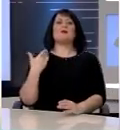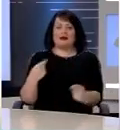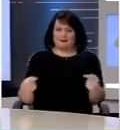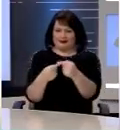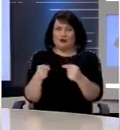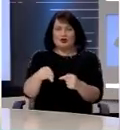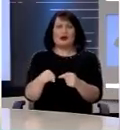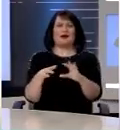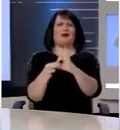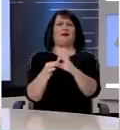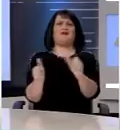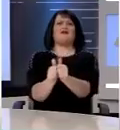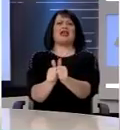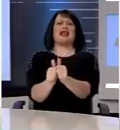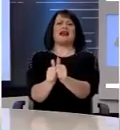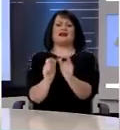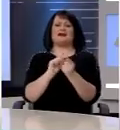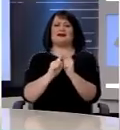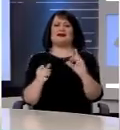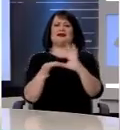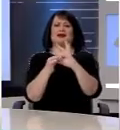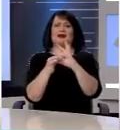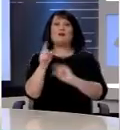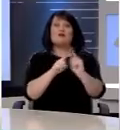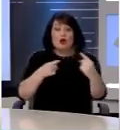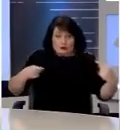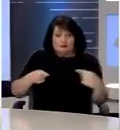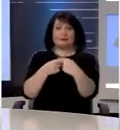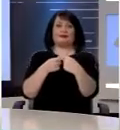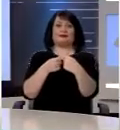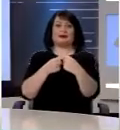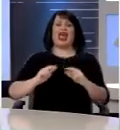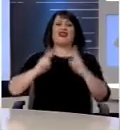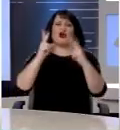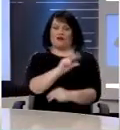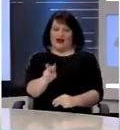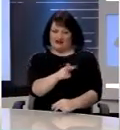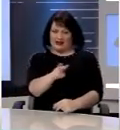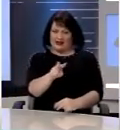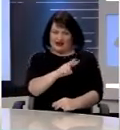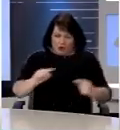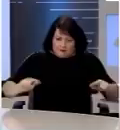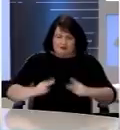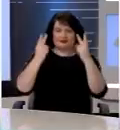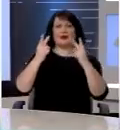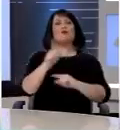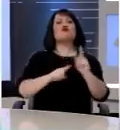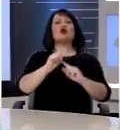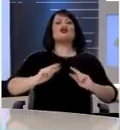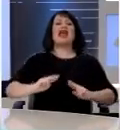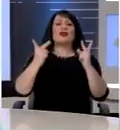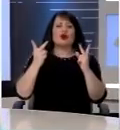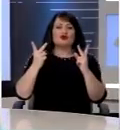μαχαίρια, αλλά τώρα τα βρήκαν για να αντιμετωπίσουν ποιον, τον κοινό τους εχθρό. Και ποιος είναι ο κοινός τους